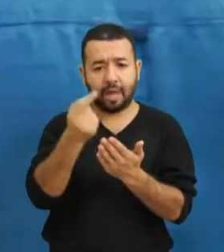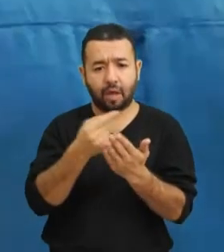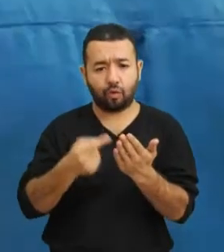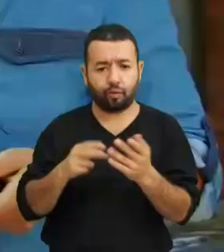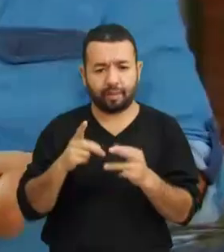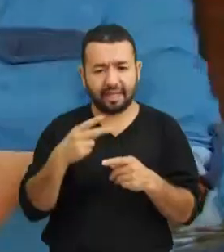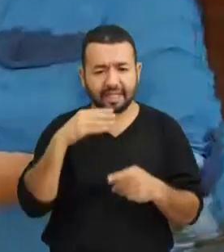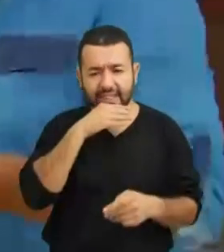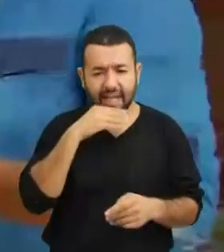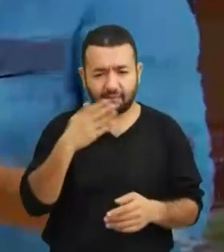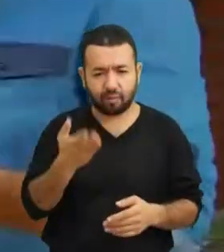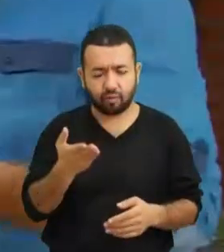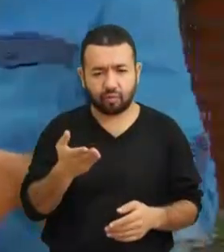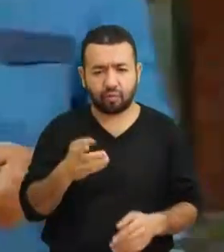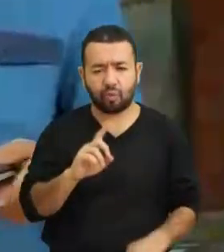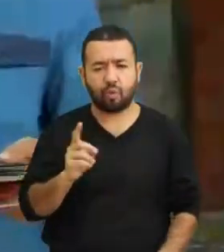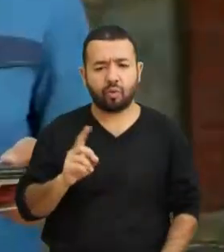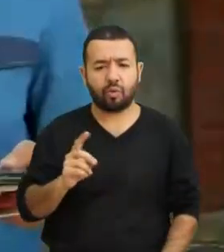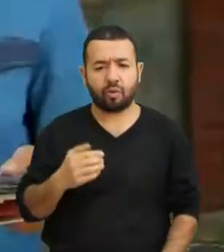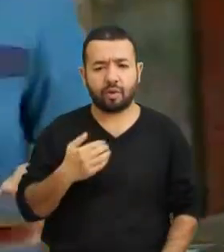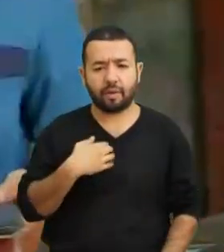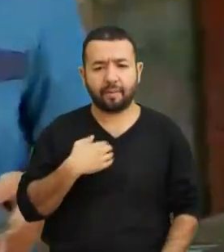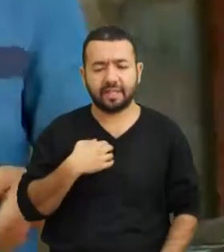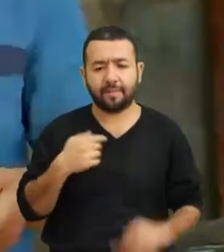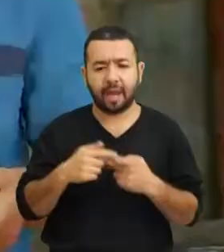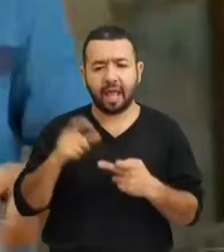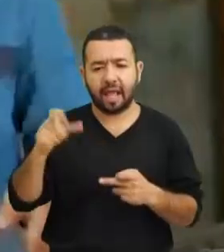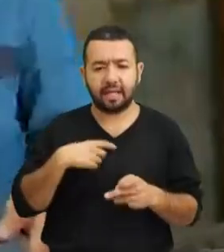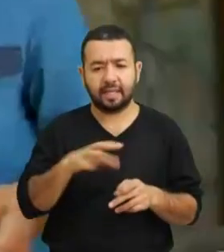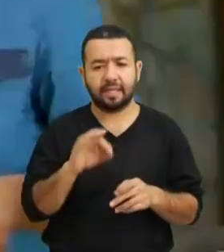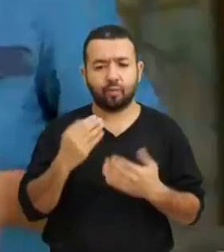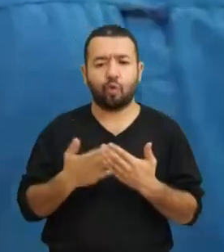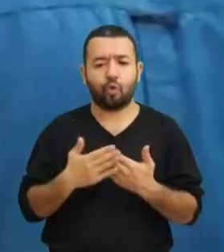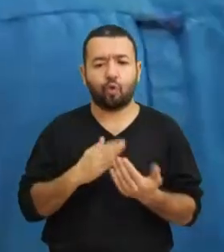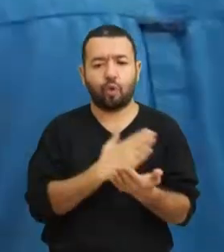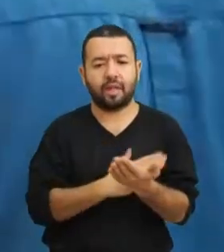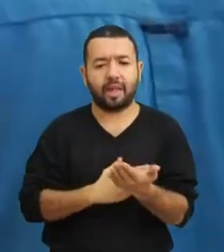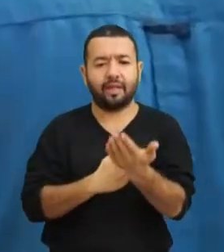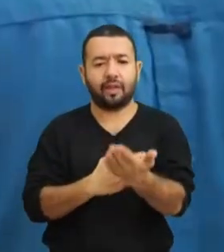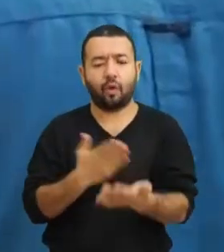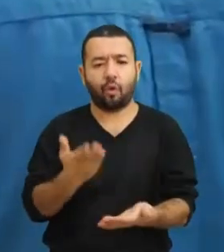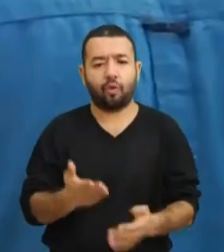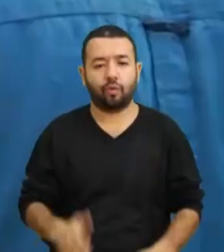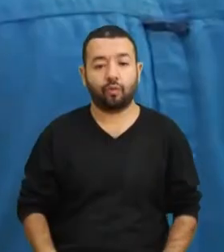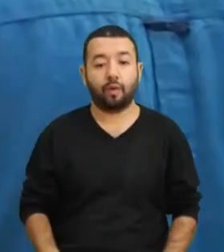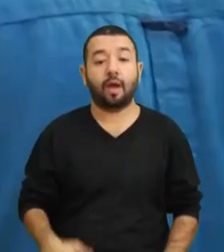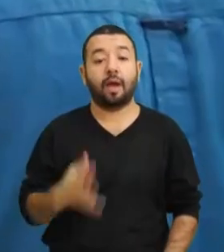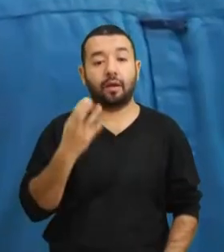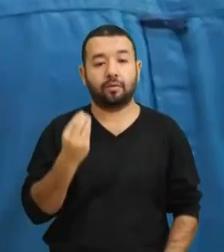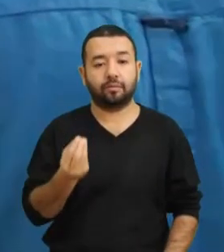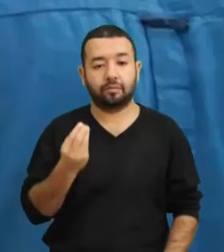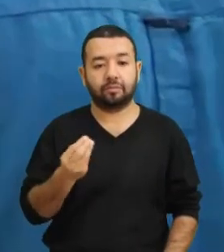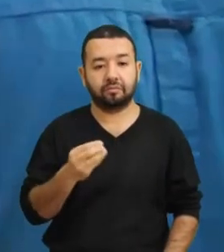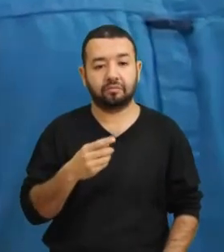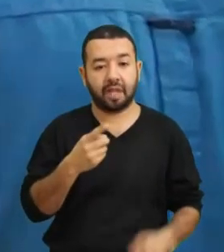bize onlar ya. Yok yok. Bizim rüyamla seçtiğimiz düğün davetiyeleri. Ay, vay.